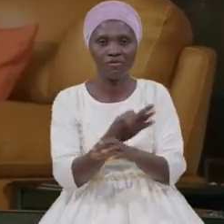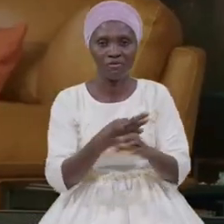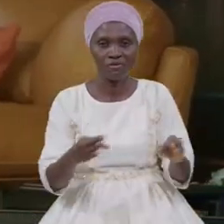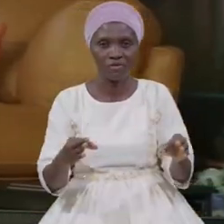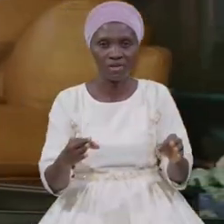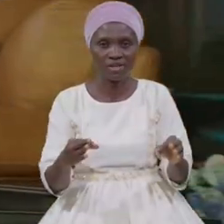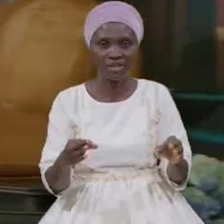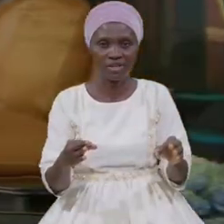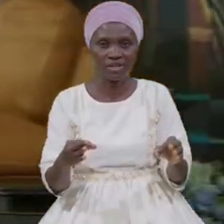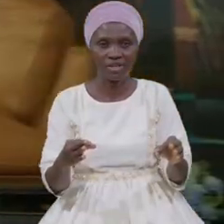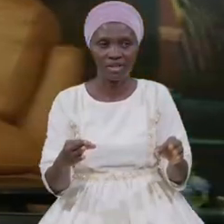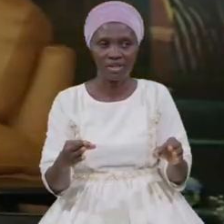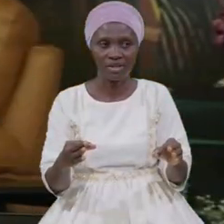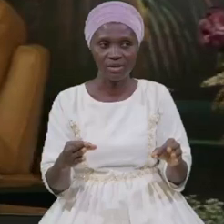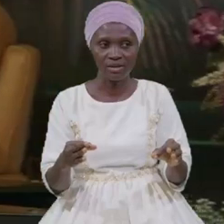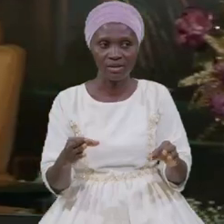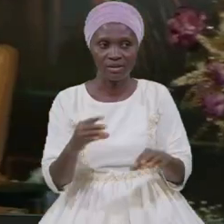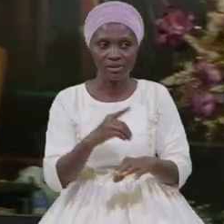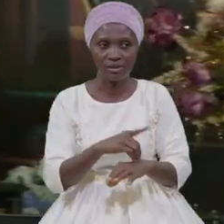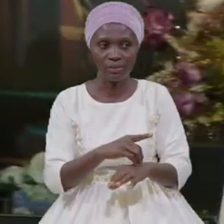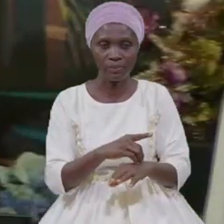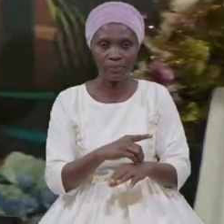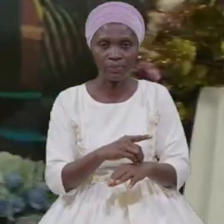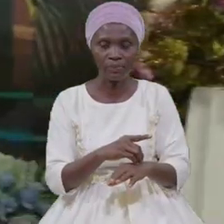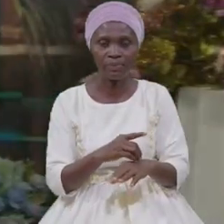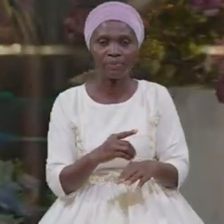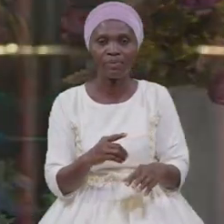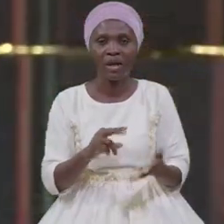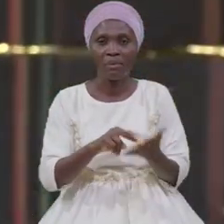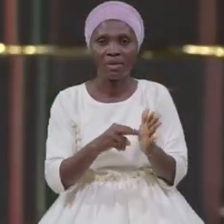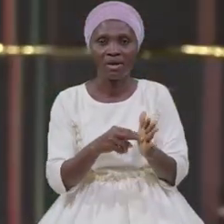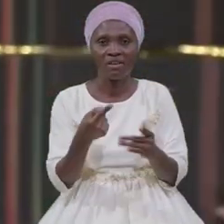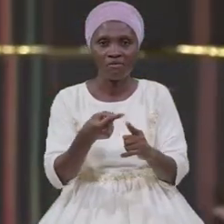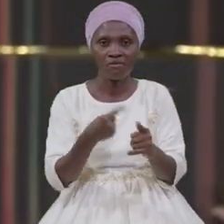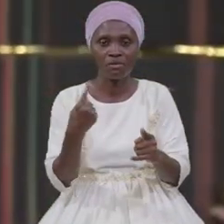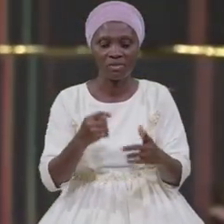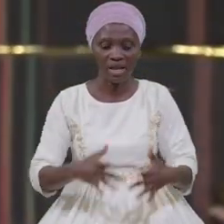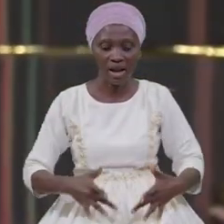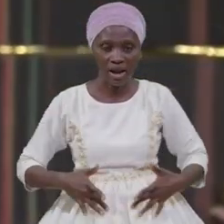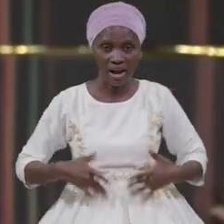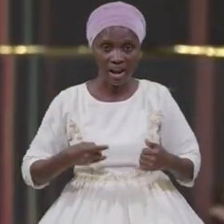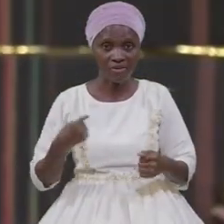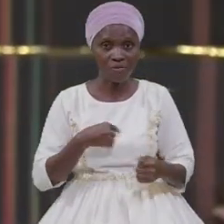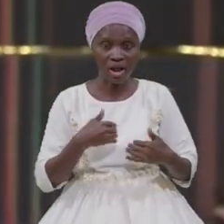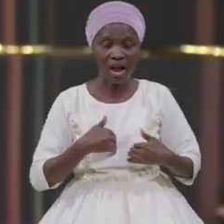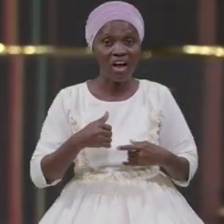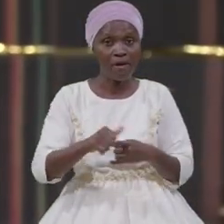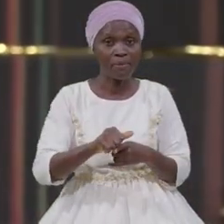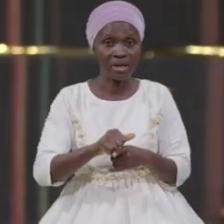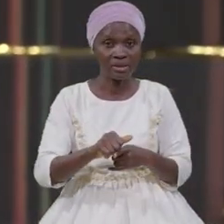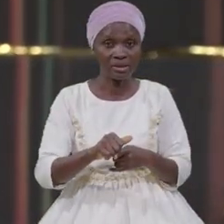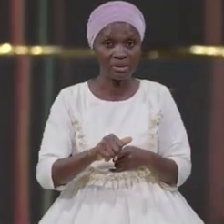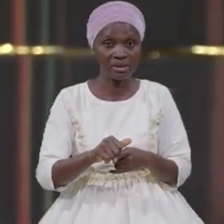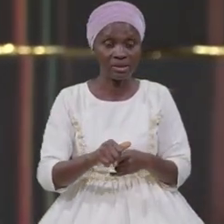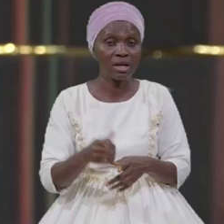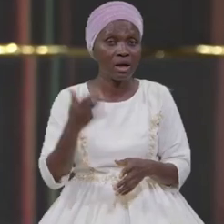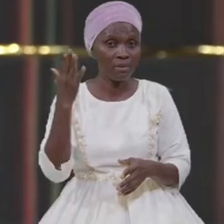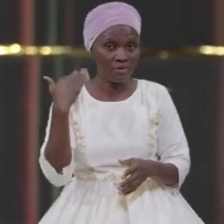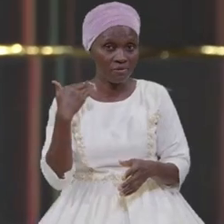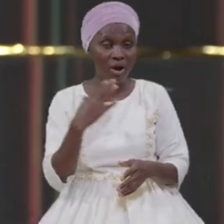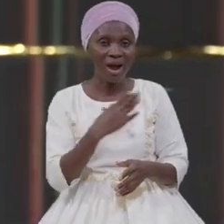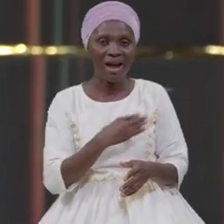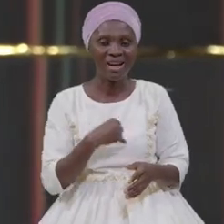calvaire qui accorde le salut aux pénitents. Deuxième point, la grâce gratuite et coûteuse qui donne la liberté aux punissables. Les péchés dans